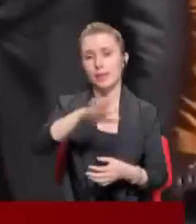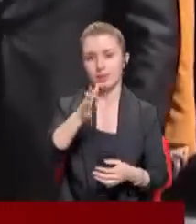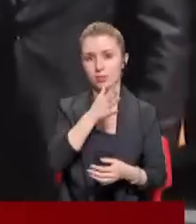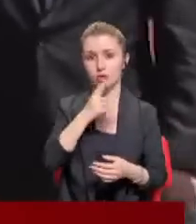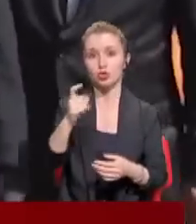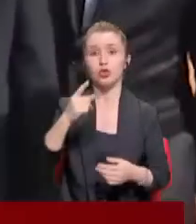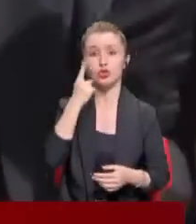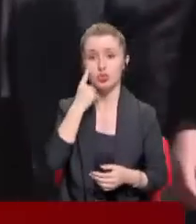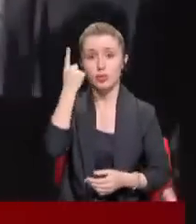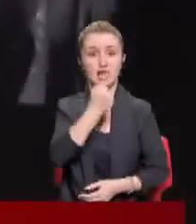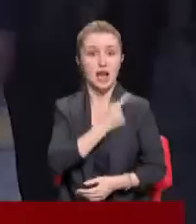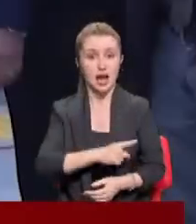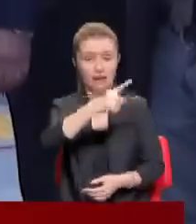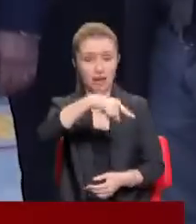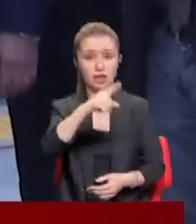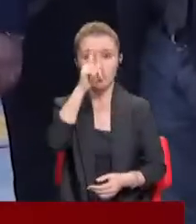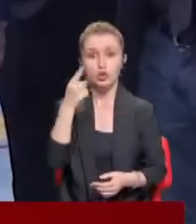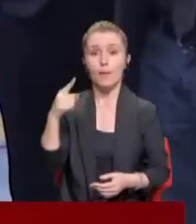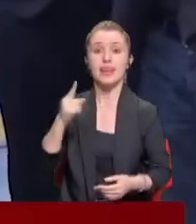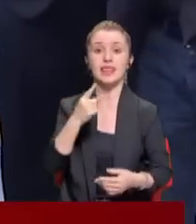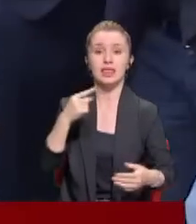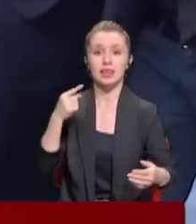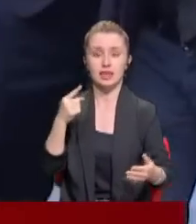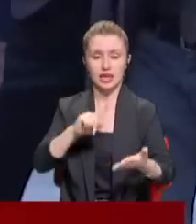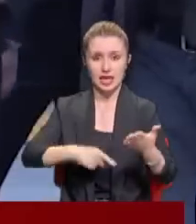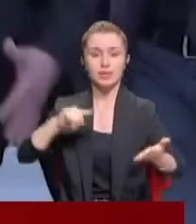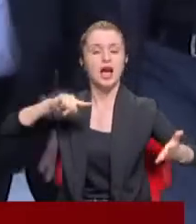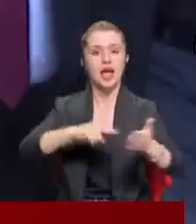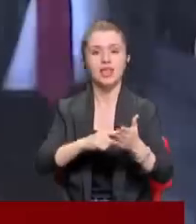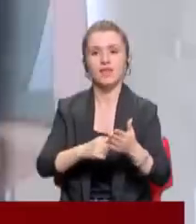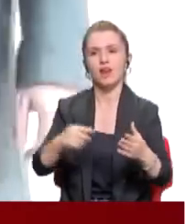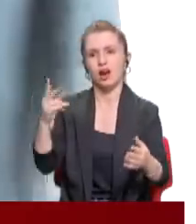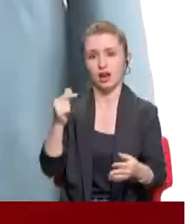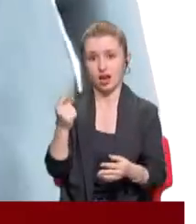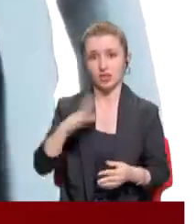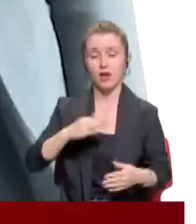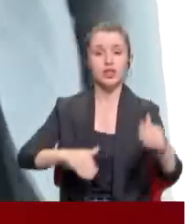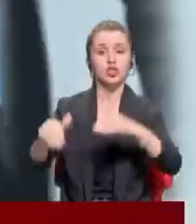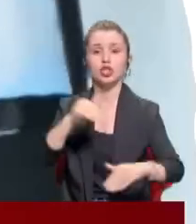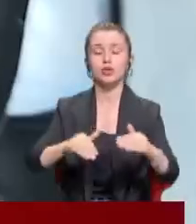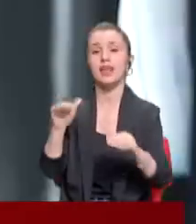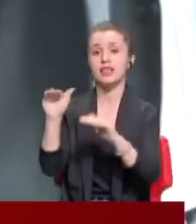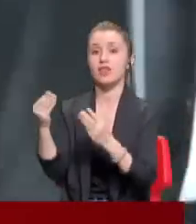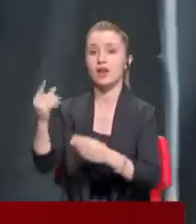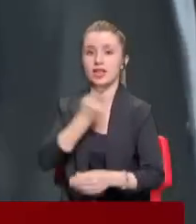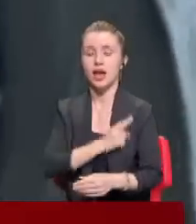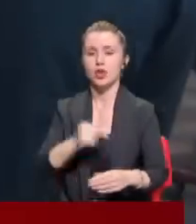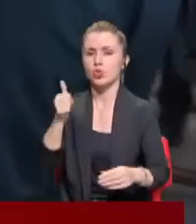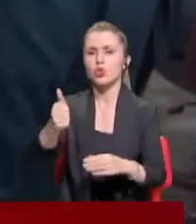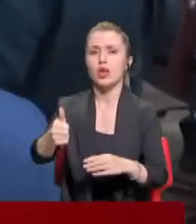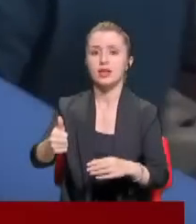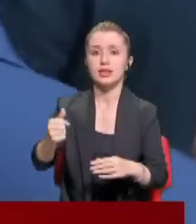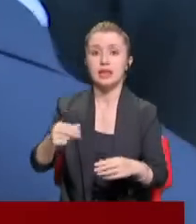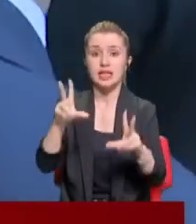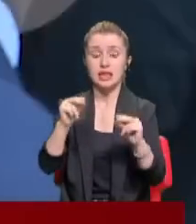9 Cumhurbaşkanı aday adayının 100 bin imza hedefi katılım sayısının azlığı. Seçmense desteklediği adayın günlerdir